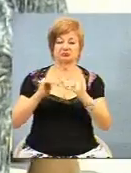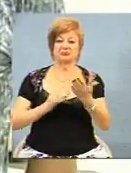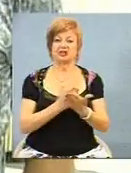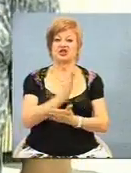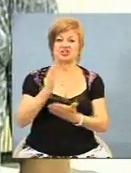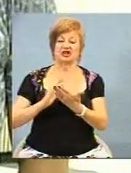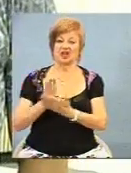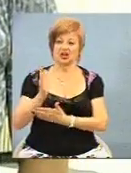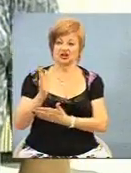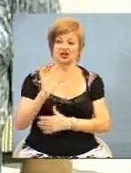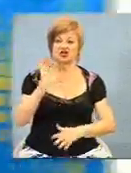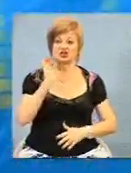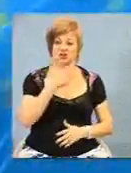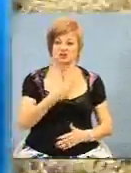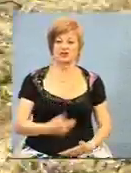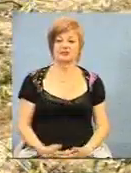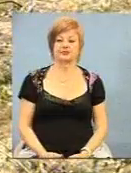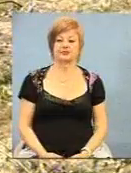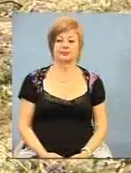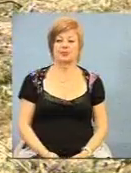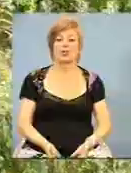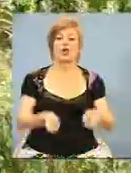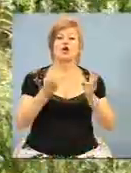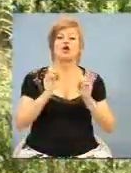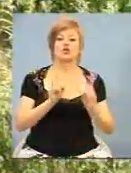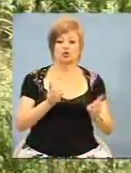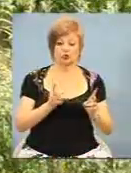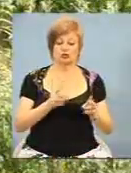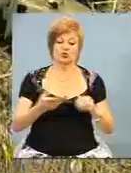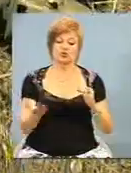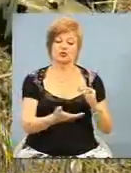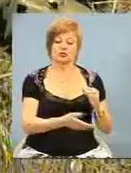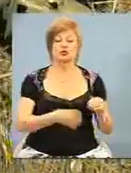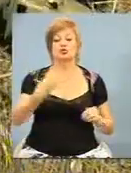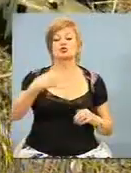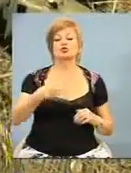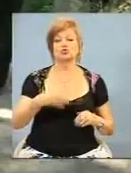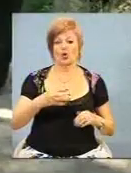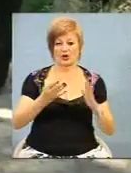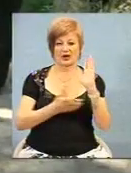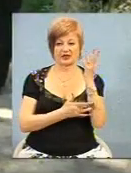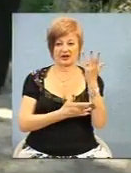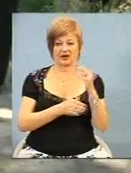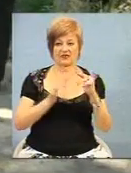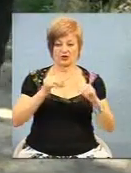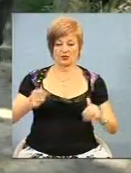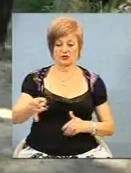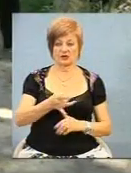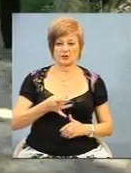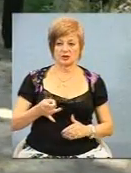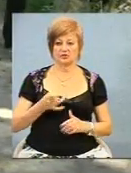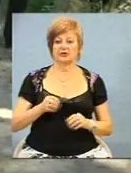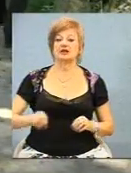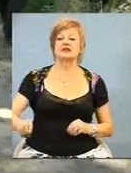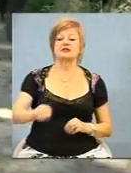стінах серйозні. Хто пустив під ніж 40 соток дерев у Дніпровському районі? Частна земля, це